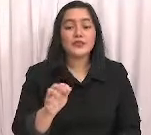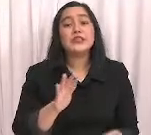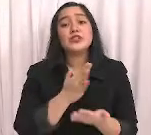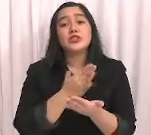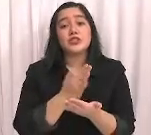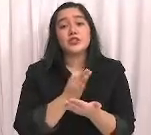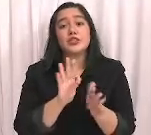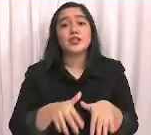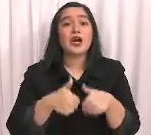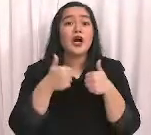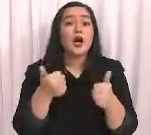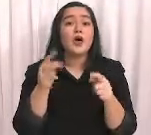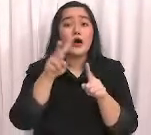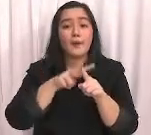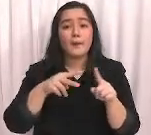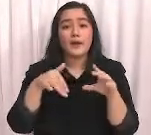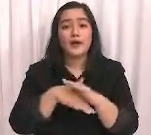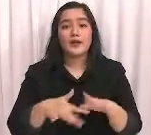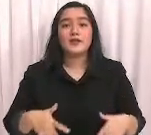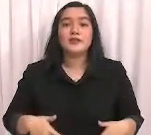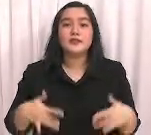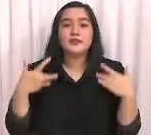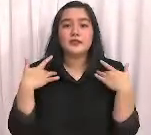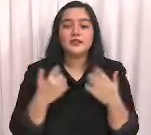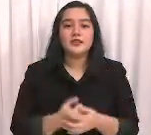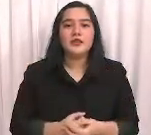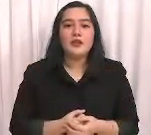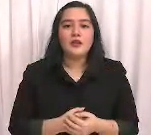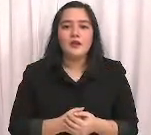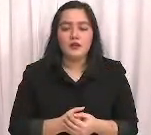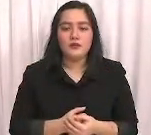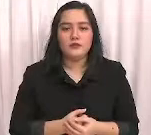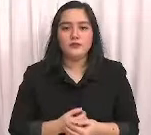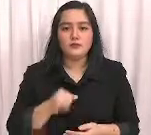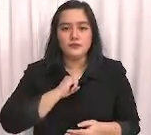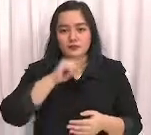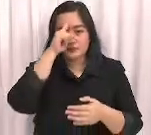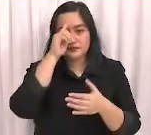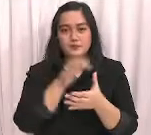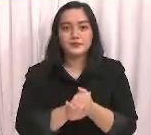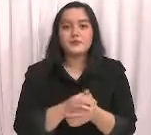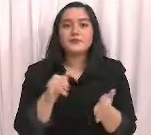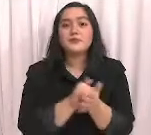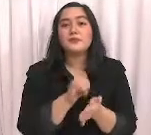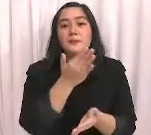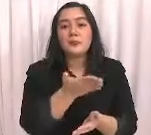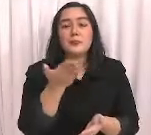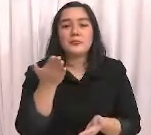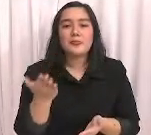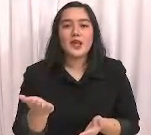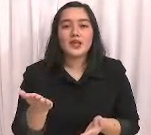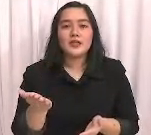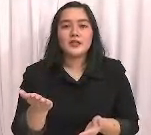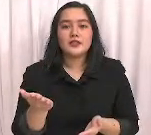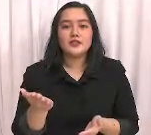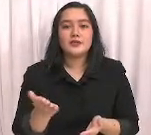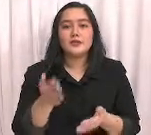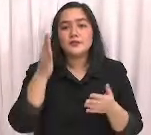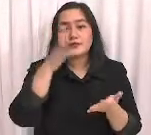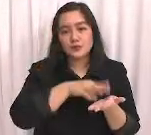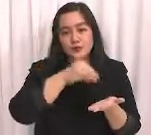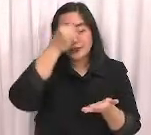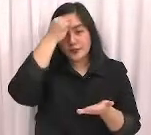kanilang pamumuhay. Kaya maganda ho usapan ito. At ako'y naniniwala na makakapulot po kayo rito ng ideas. You